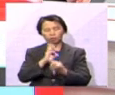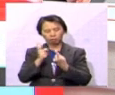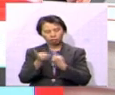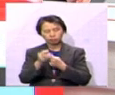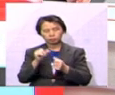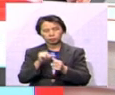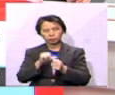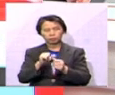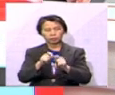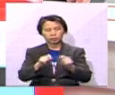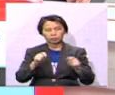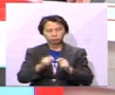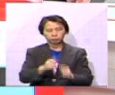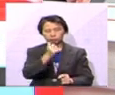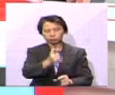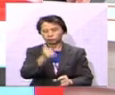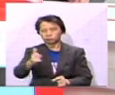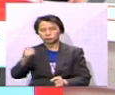lokasi persinggahan mereka.